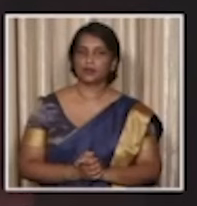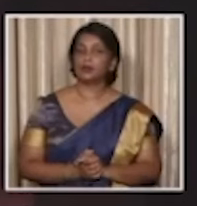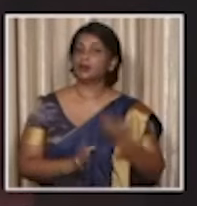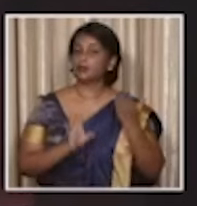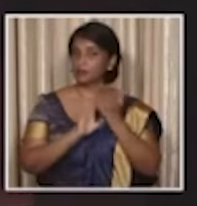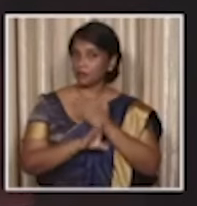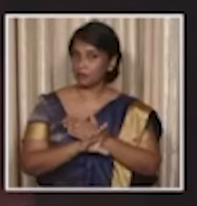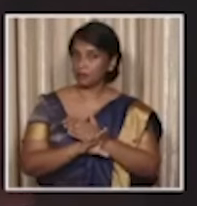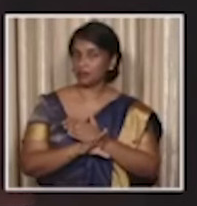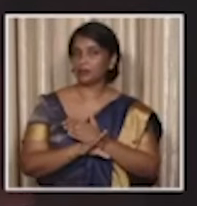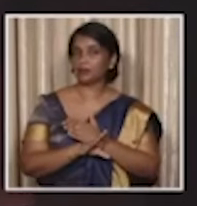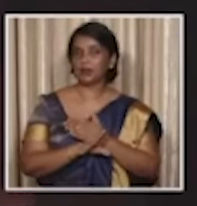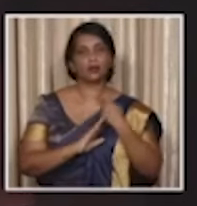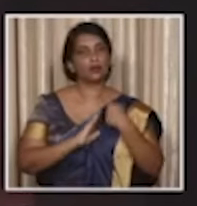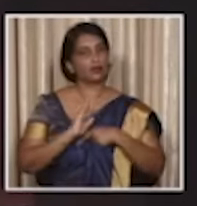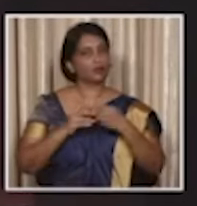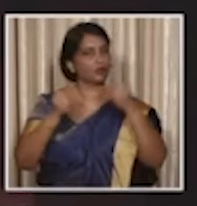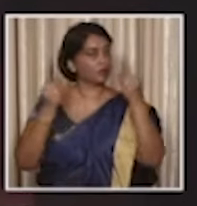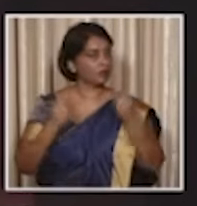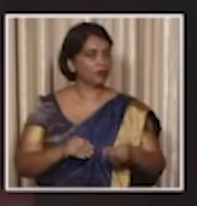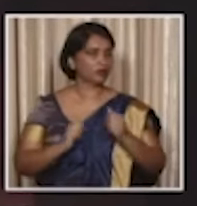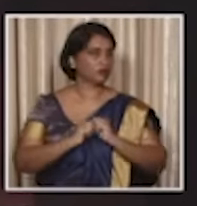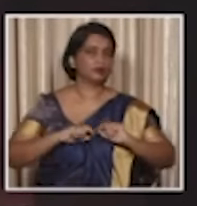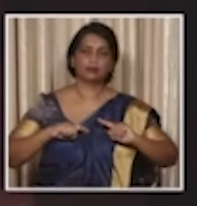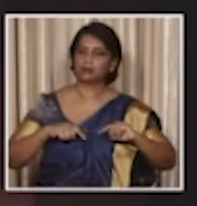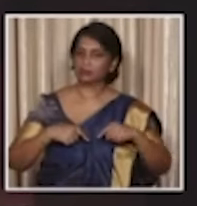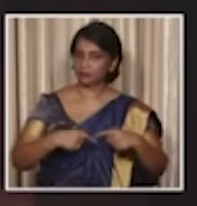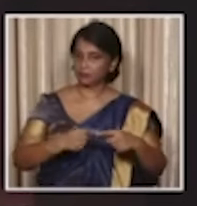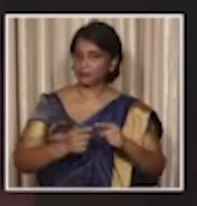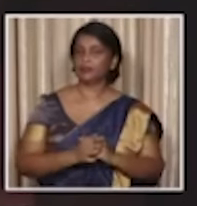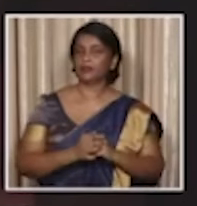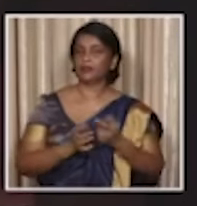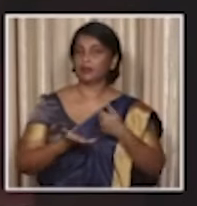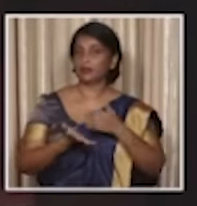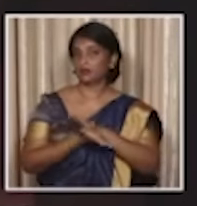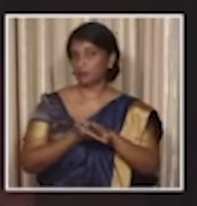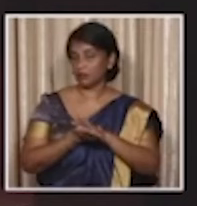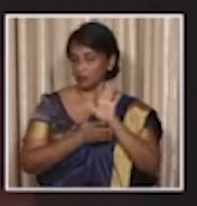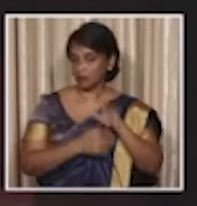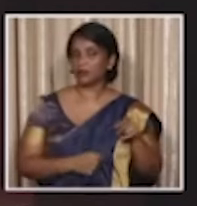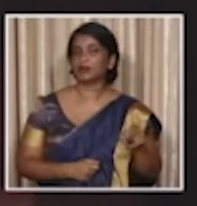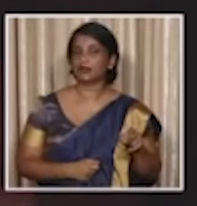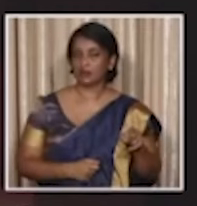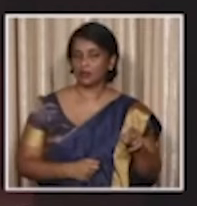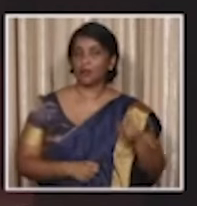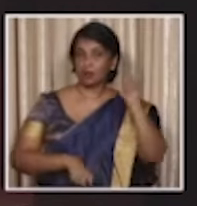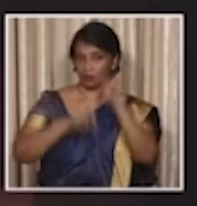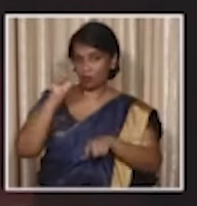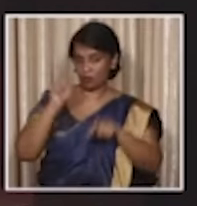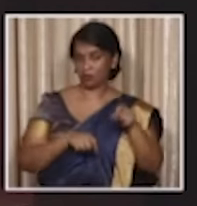එදා රට බංකොලොත් කරපු ගමන නිර්මාණය කරපු